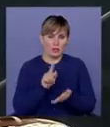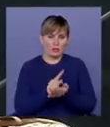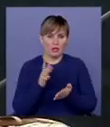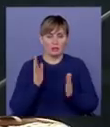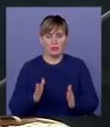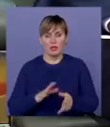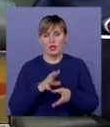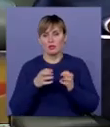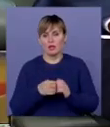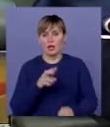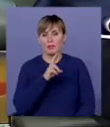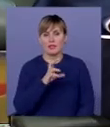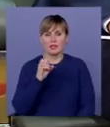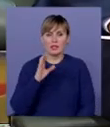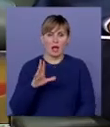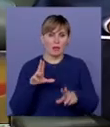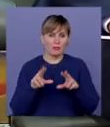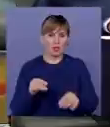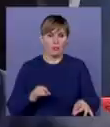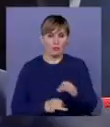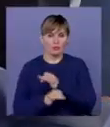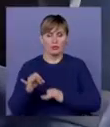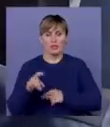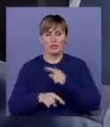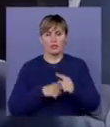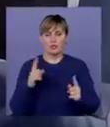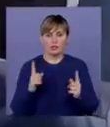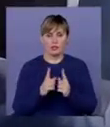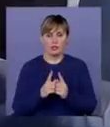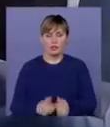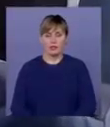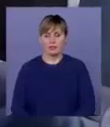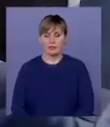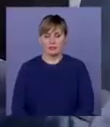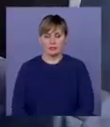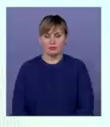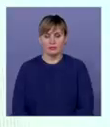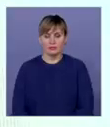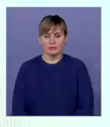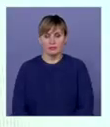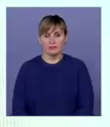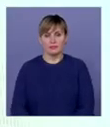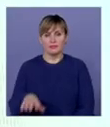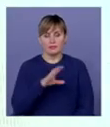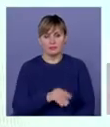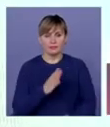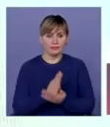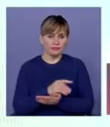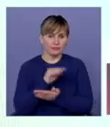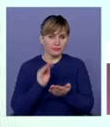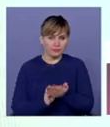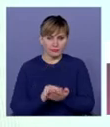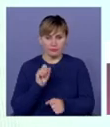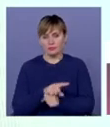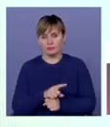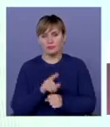Аким. Результаты Бахаджан Сагентаев пообещал обсудить на следующей встрече. На все поставленные, заданные вопросы будет